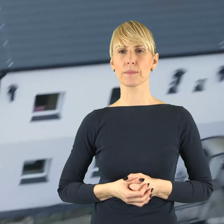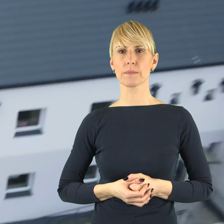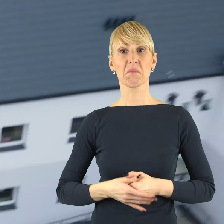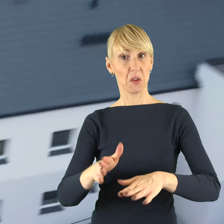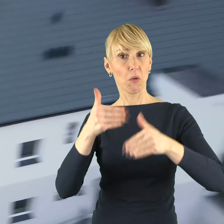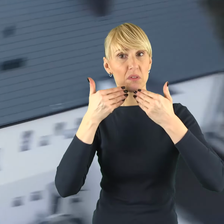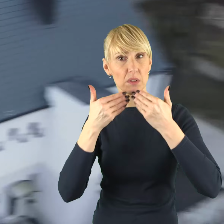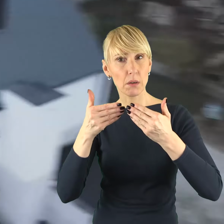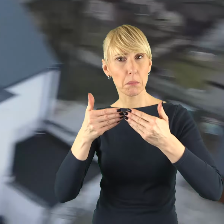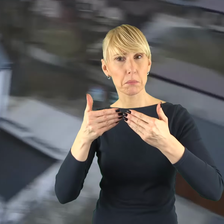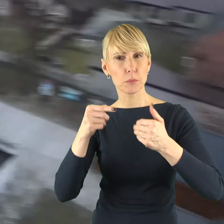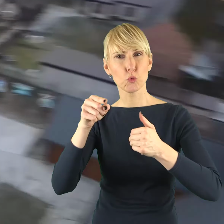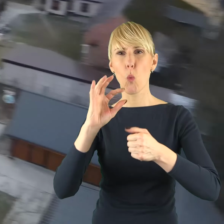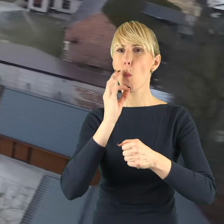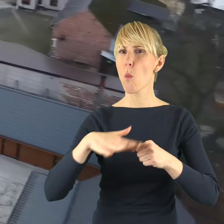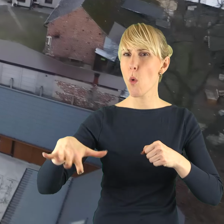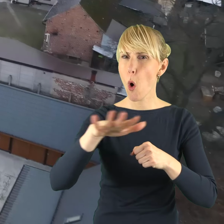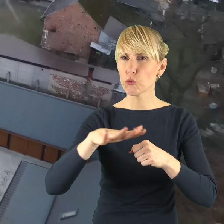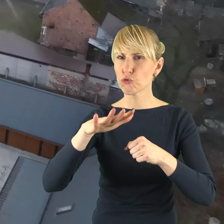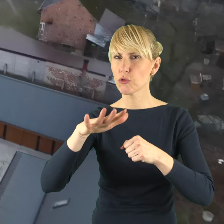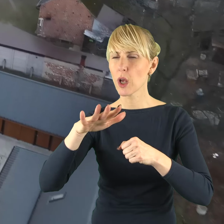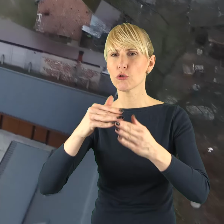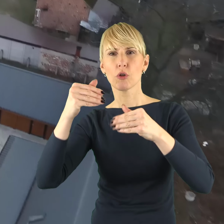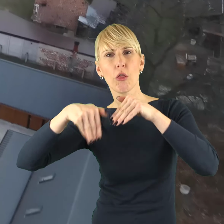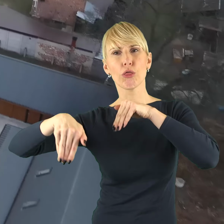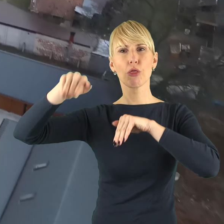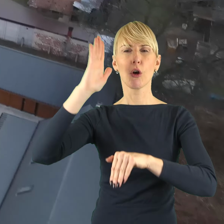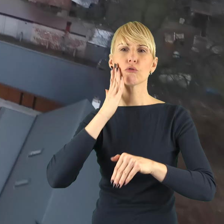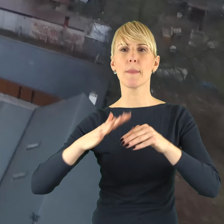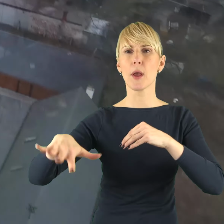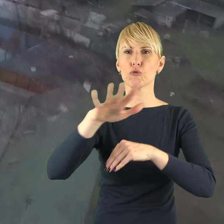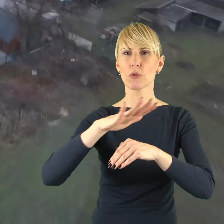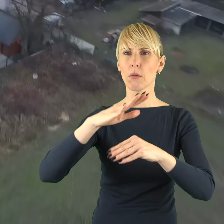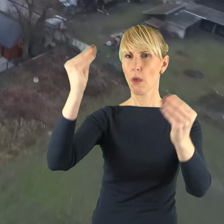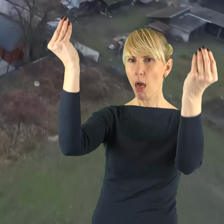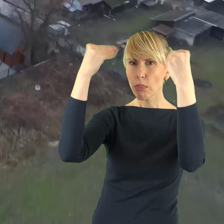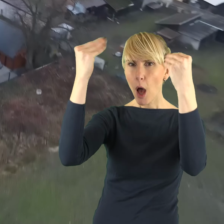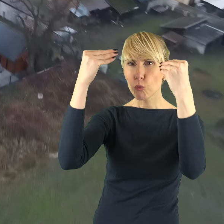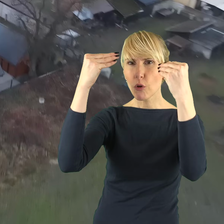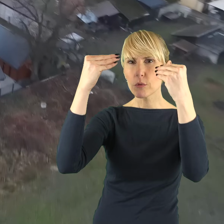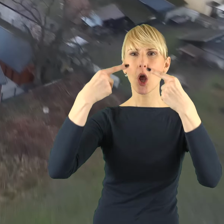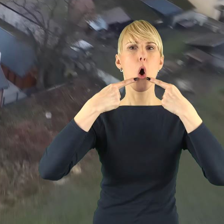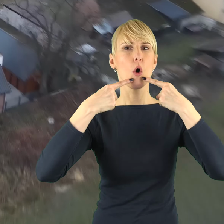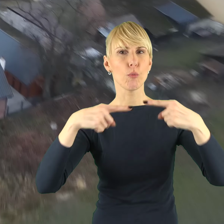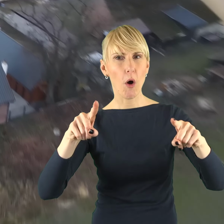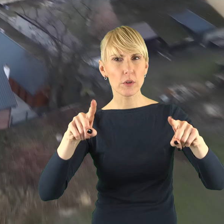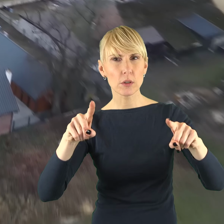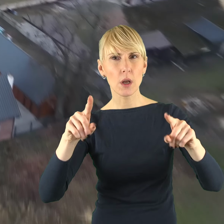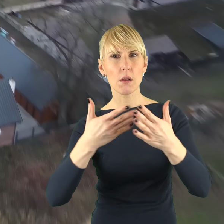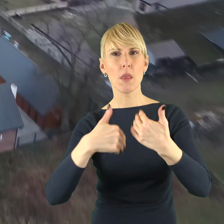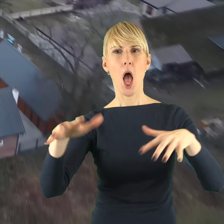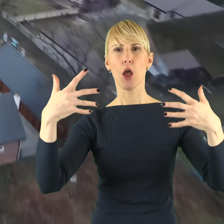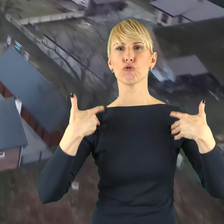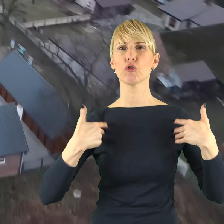2014-2020. Dzięki niemu młodzież i dorośli mieszkańcy nauczą się odpowiedzialności